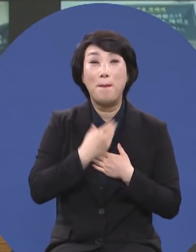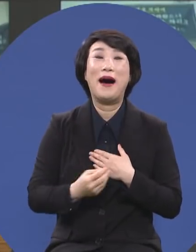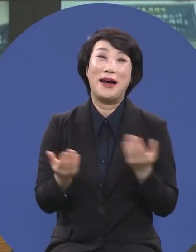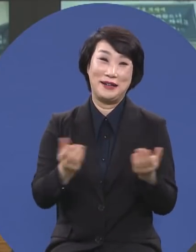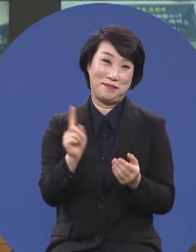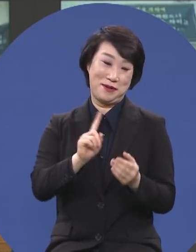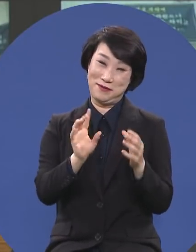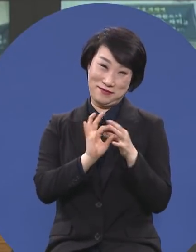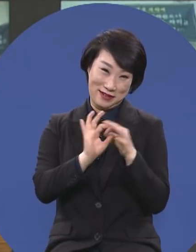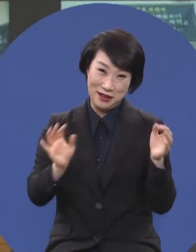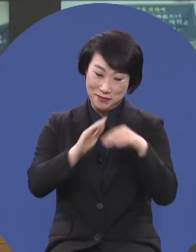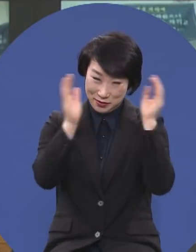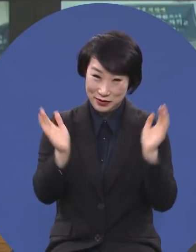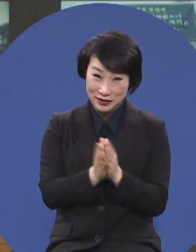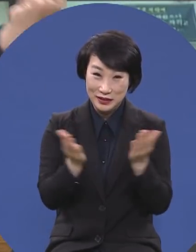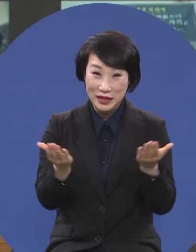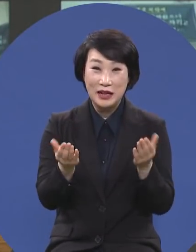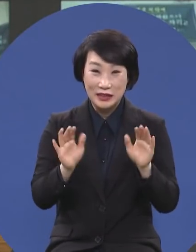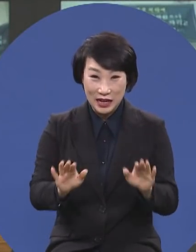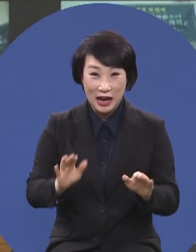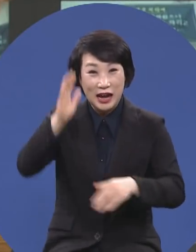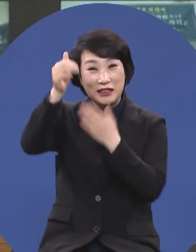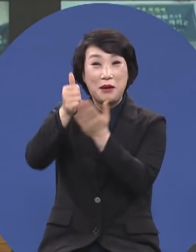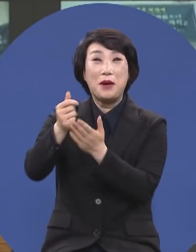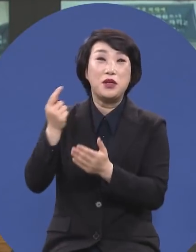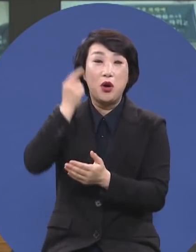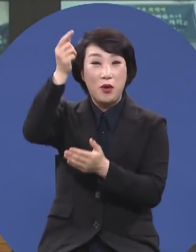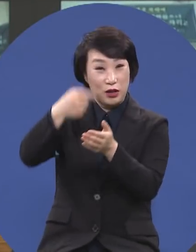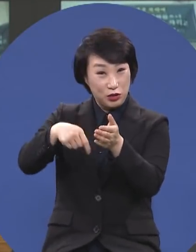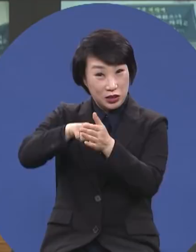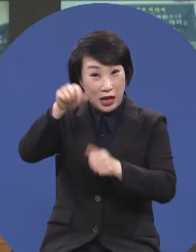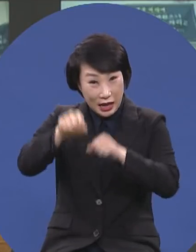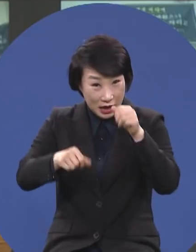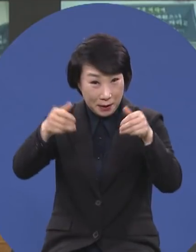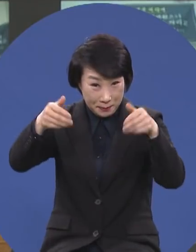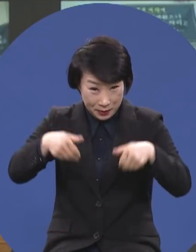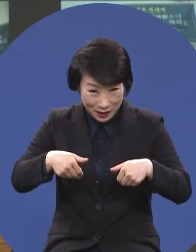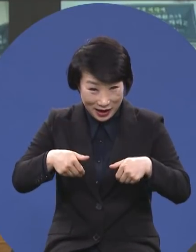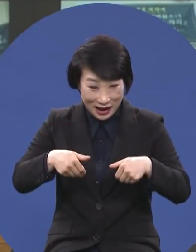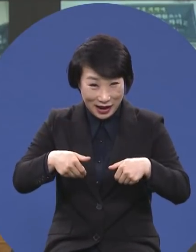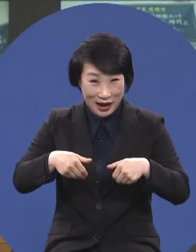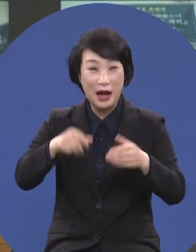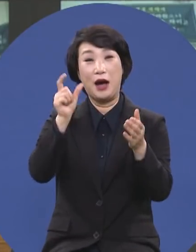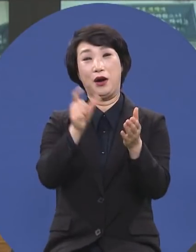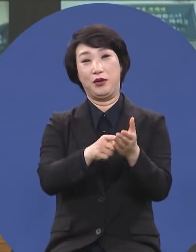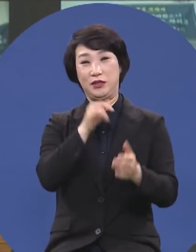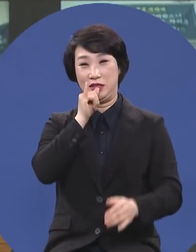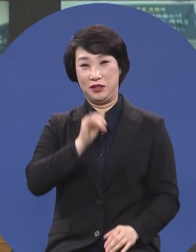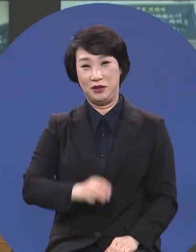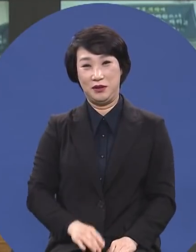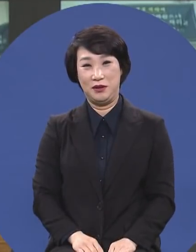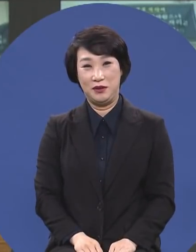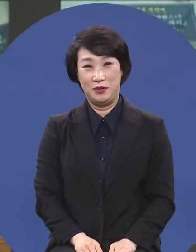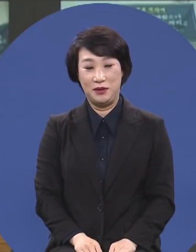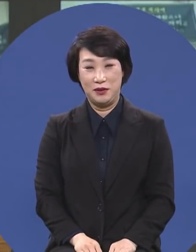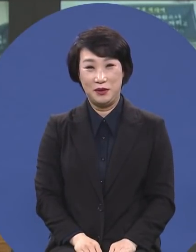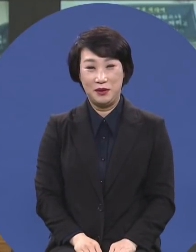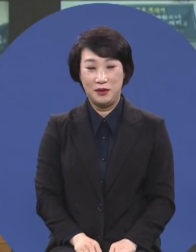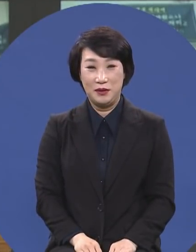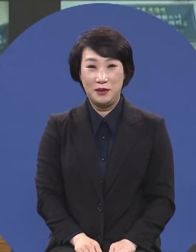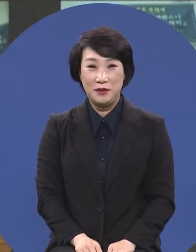마시든지 무엇으로든지 하나님의 영광을 위해서 하라